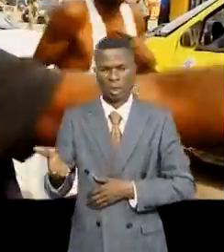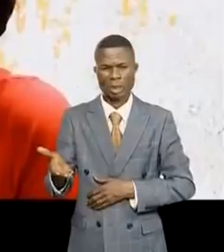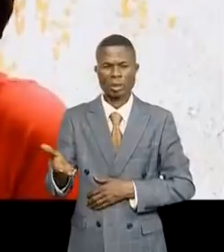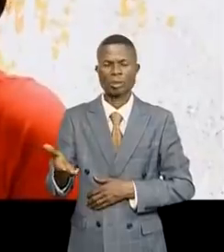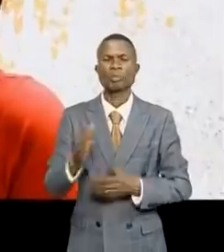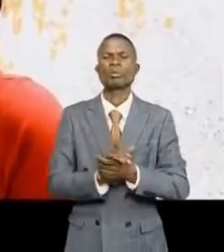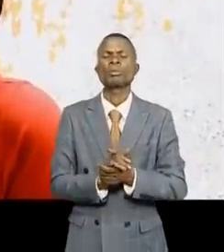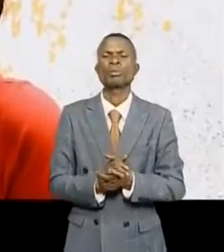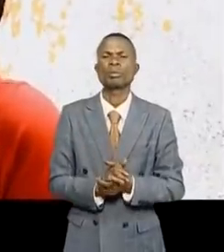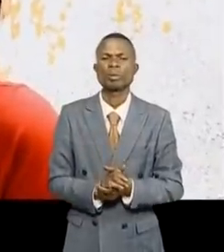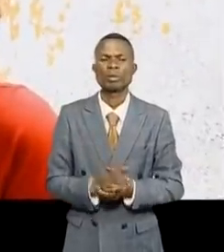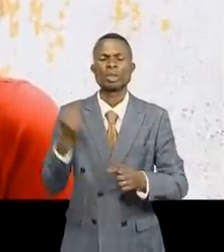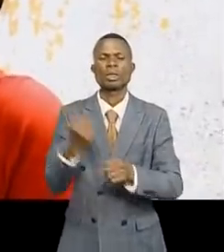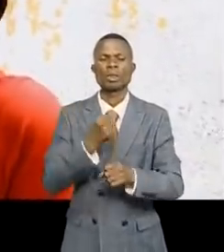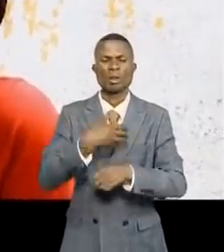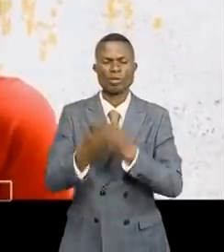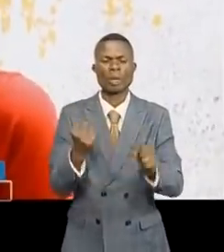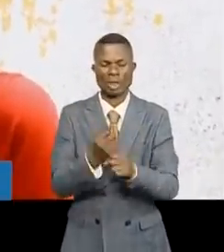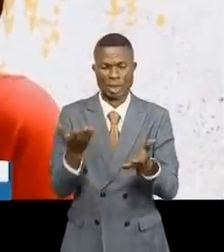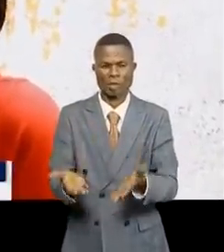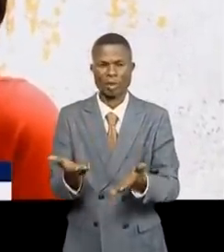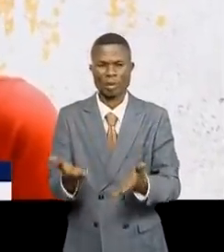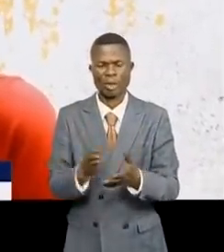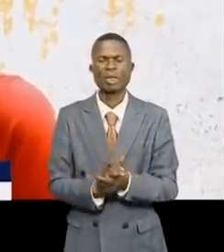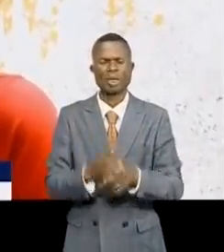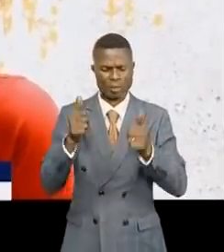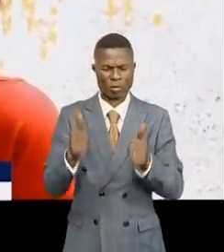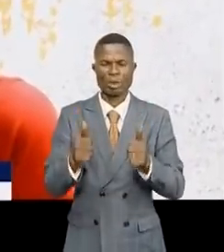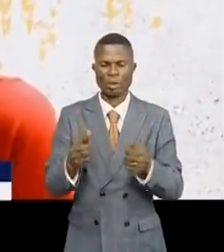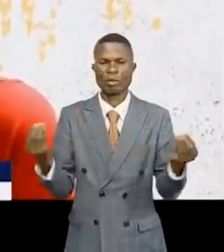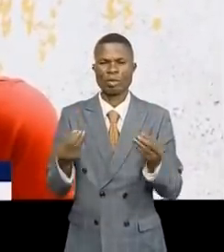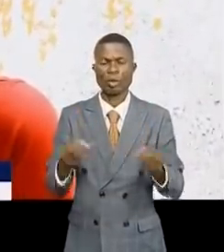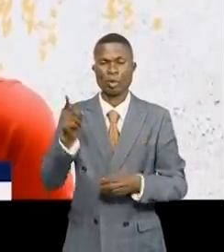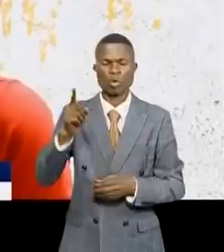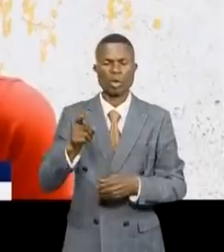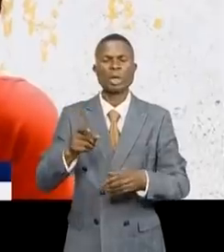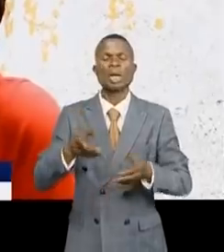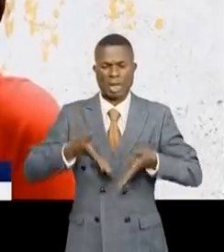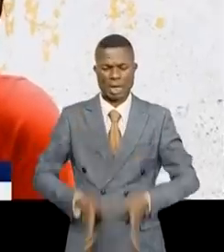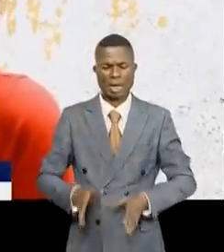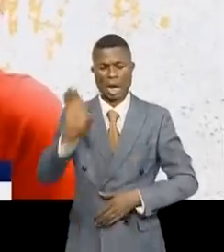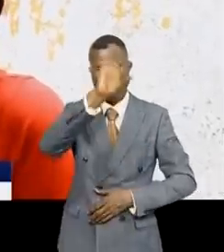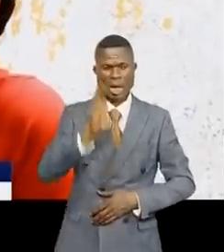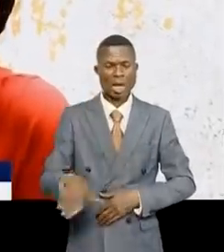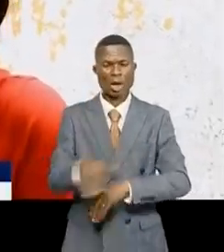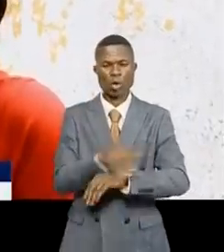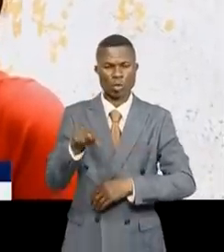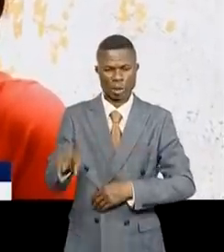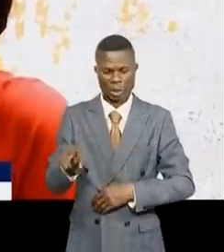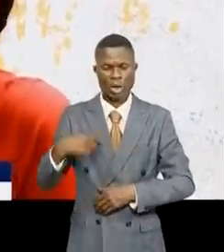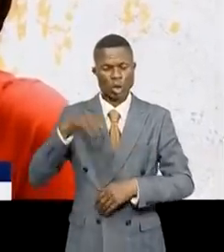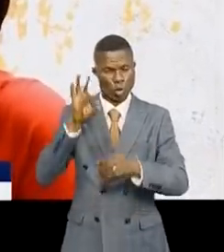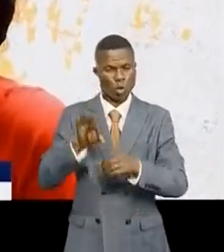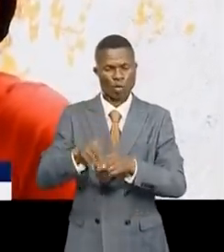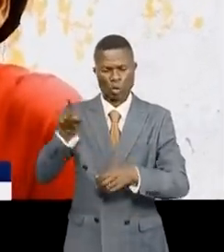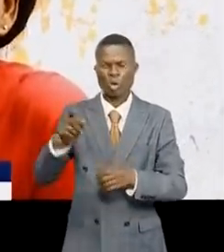fréquentée. Edi Ieli fait bien son travail parce qu'il est fils du terroir et ce n'est pas pour rien que nous l'avions